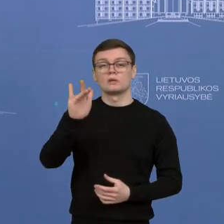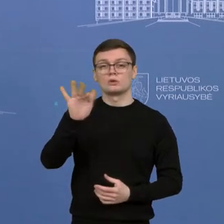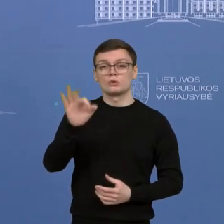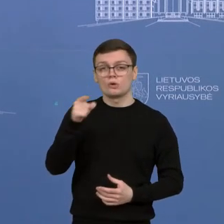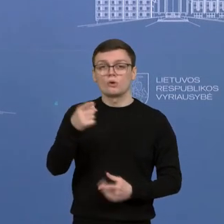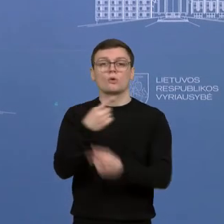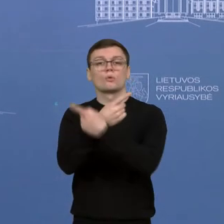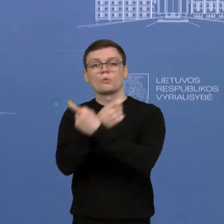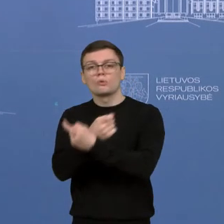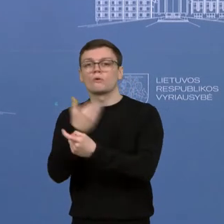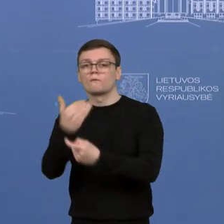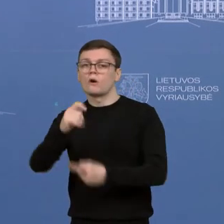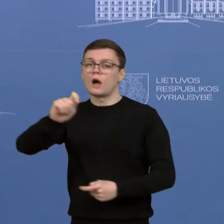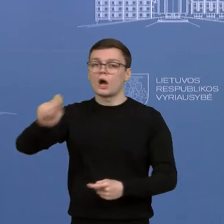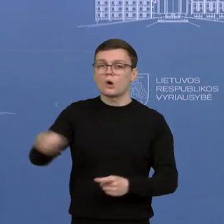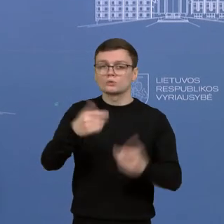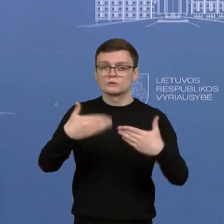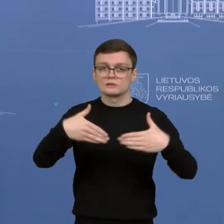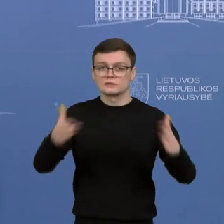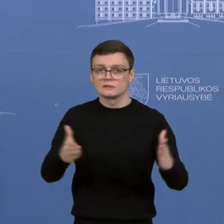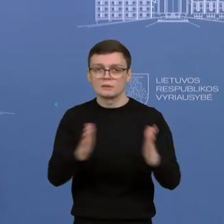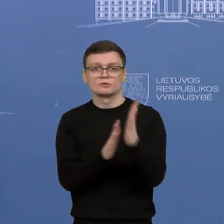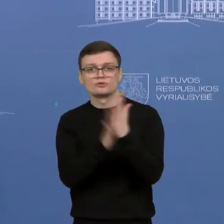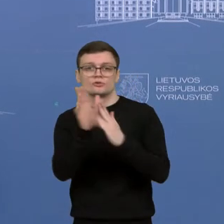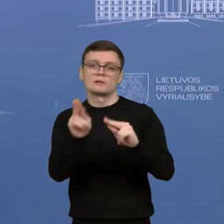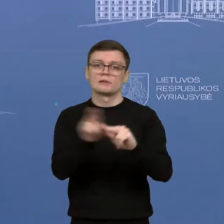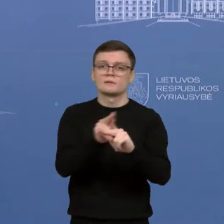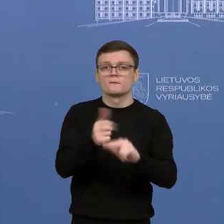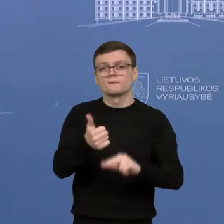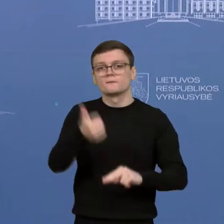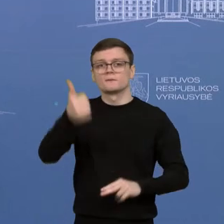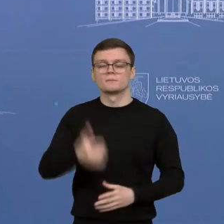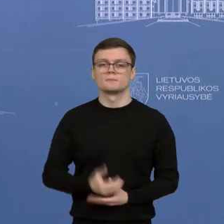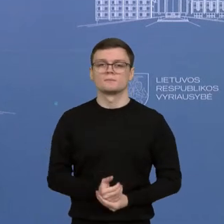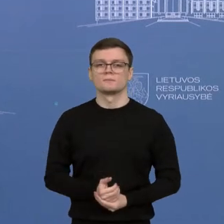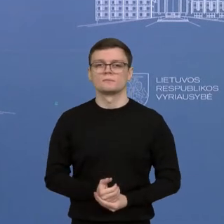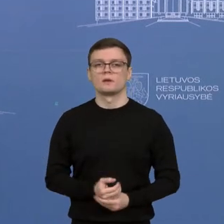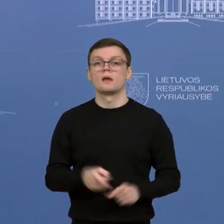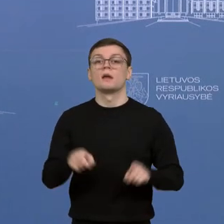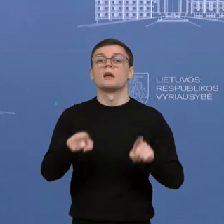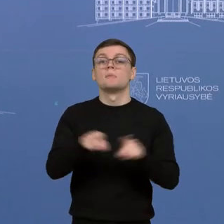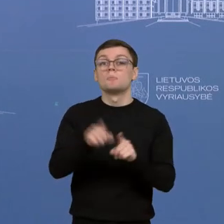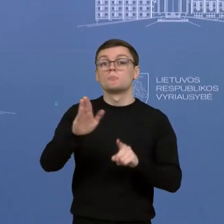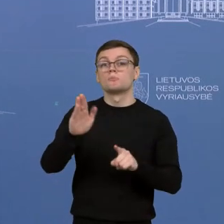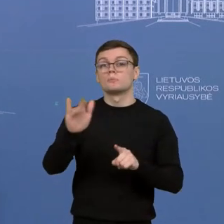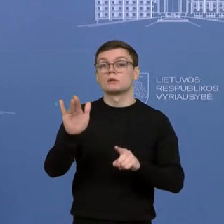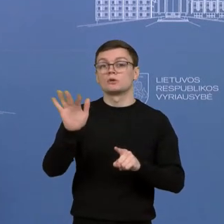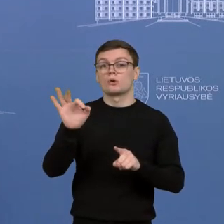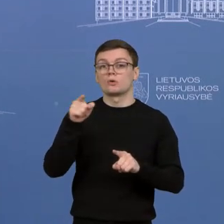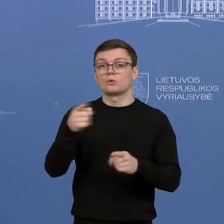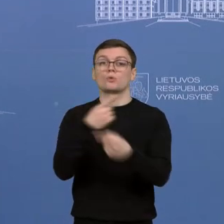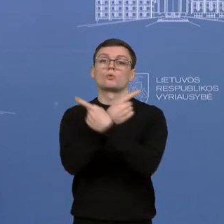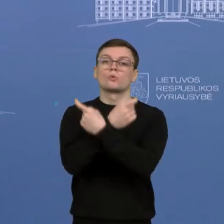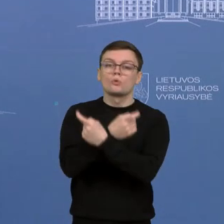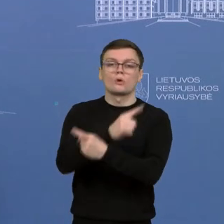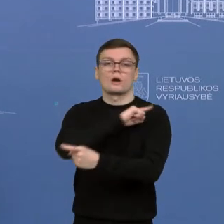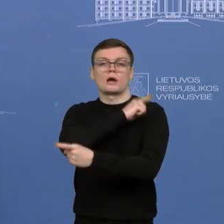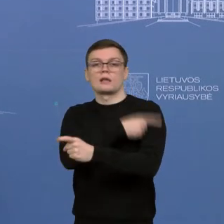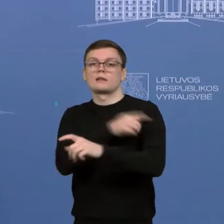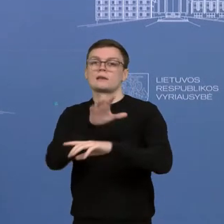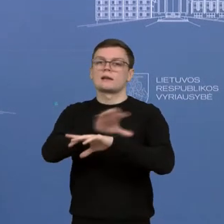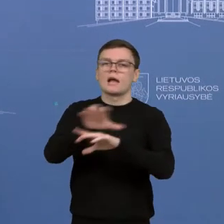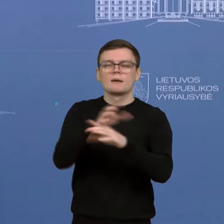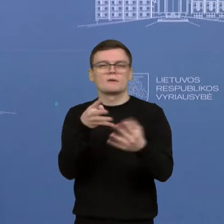sistemos tobulinimas, taip pat įpareigojimai biokūrą naudojantiems reguliuojamos energijos gamintojams dėl